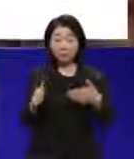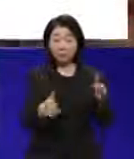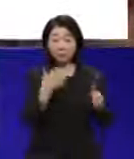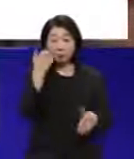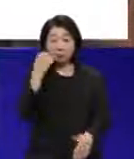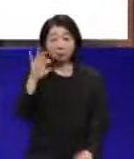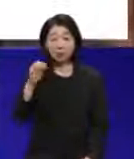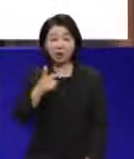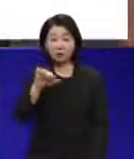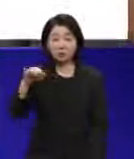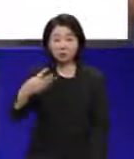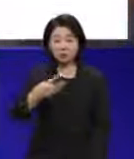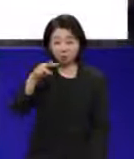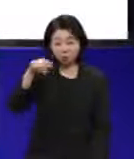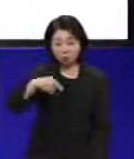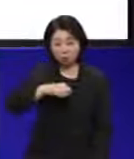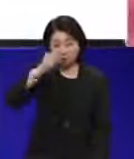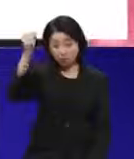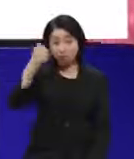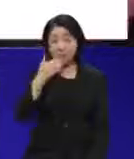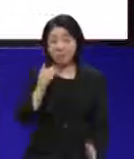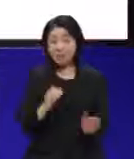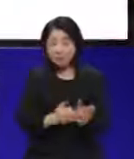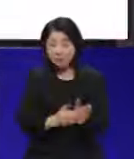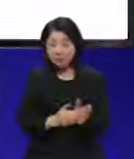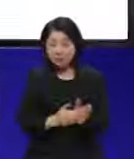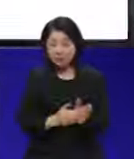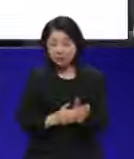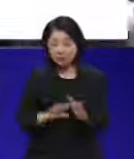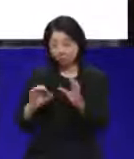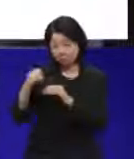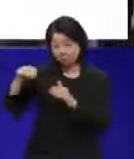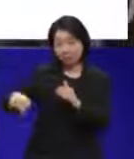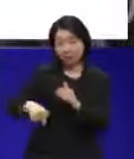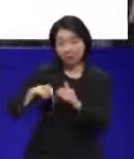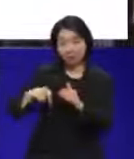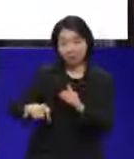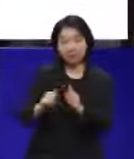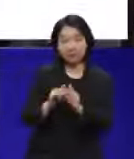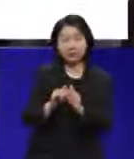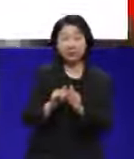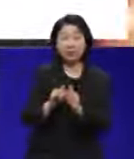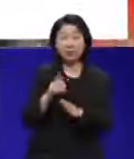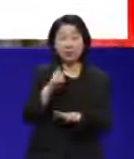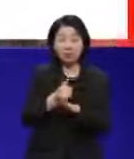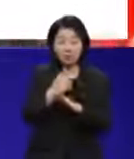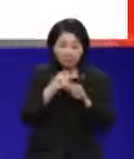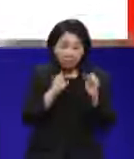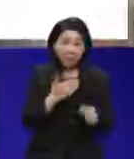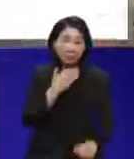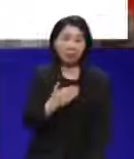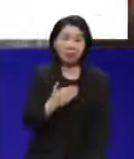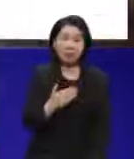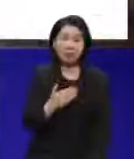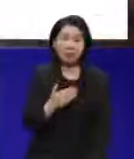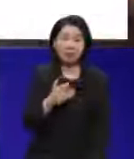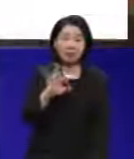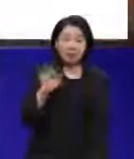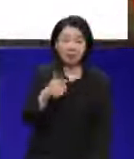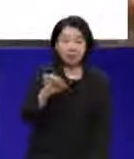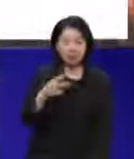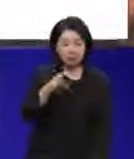후보가이긴 것도 그렇고 그러니까 민주당 국민의 힘 내부에서 중진들이 살아온 겁니다 어 나경원 권영세 안철수 이런